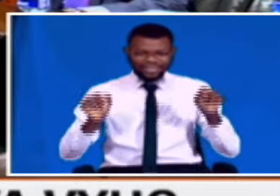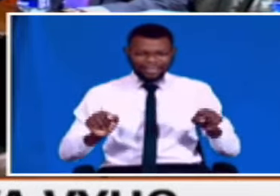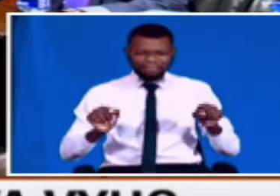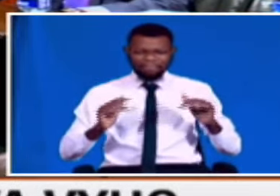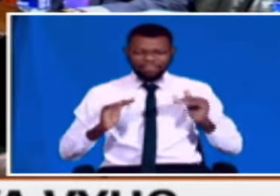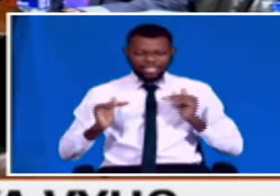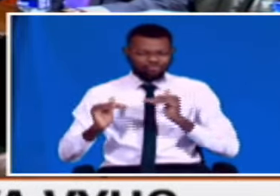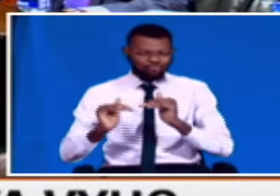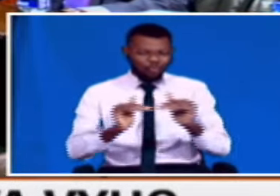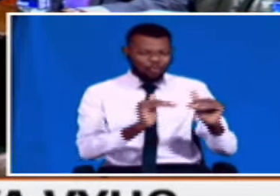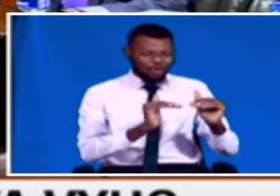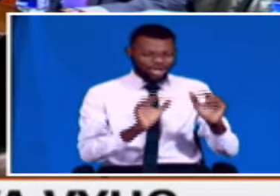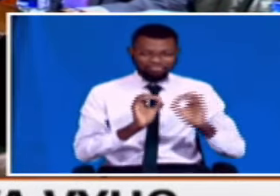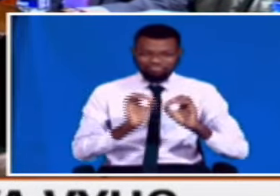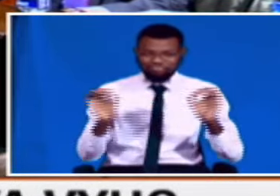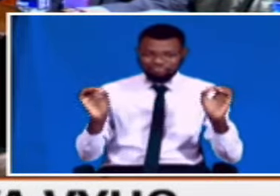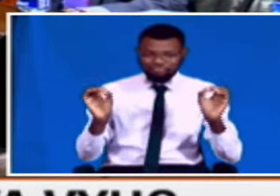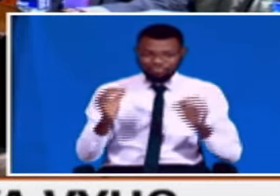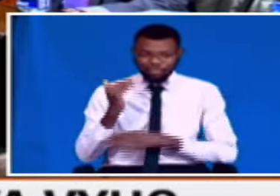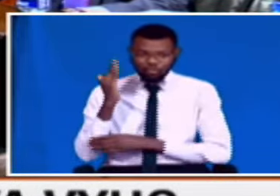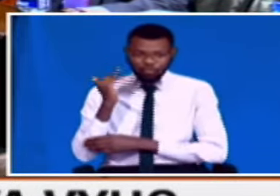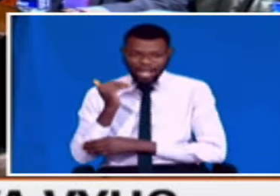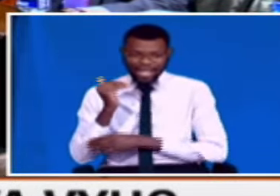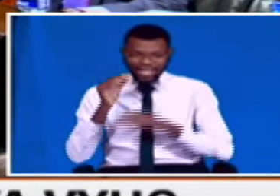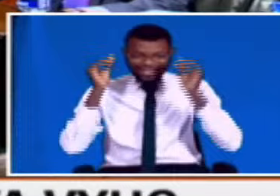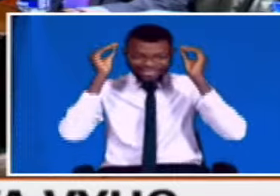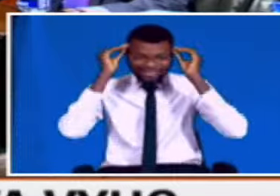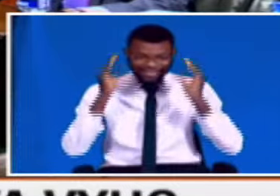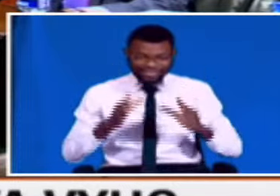usawa. Haya yanajiri baada ya angalau wanafunzi